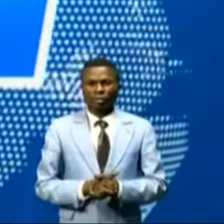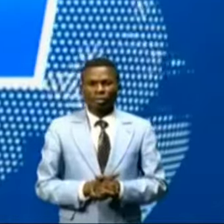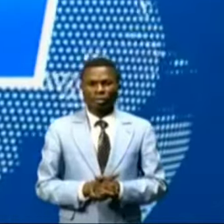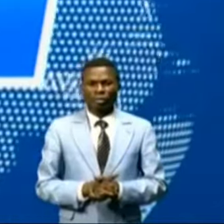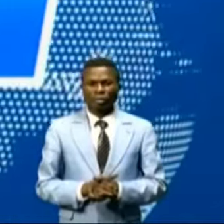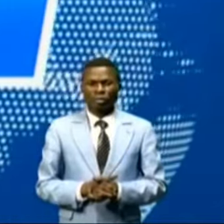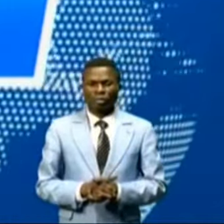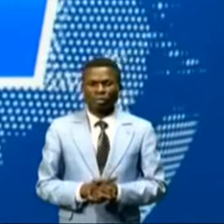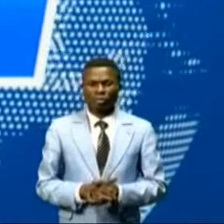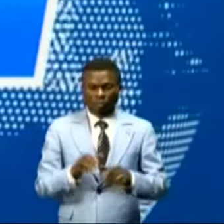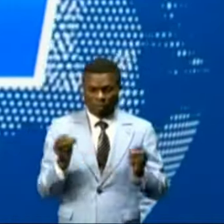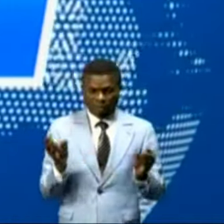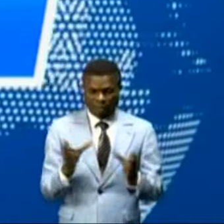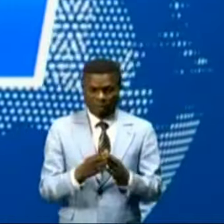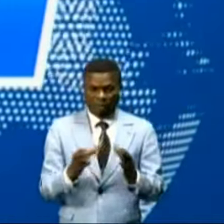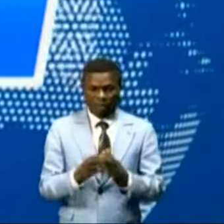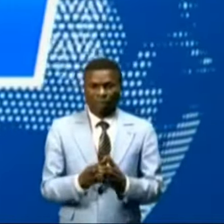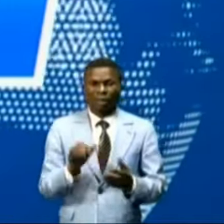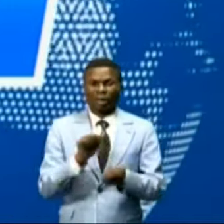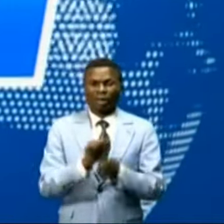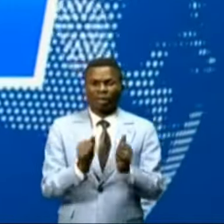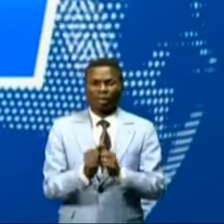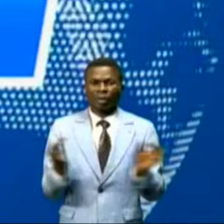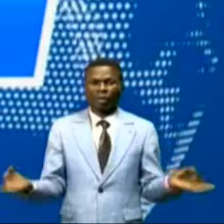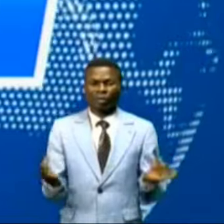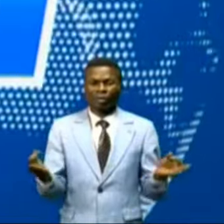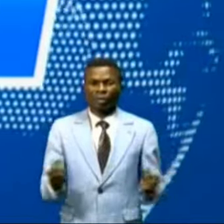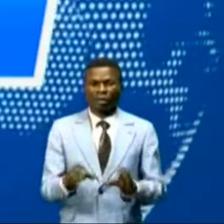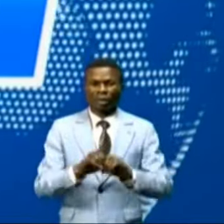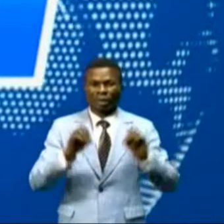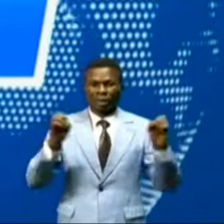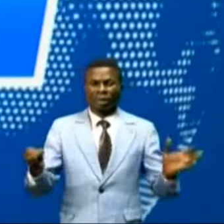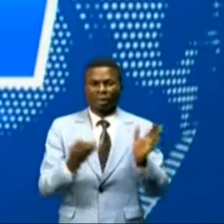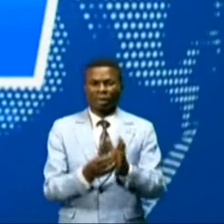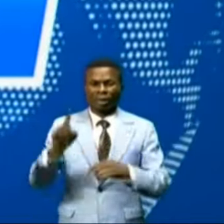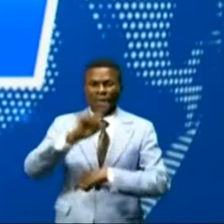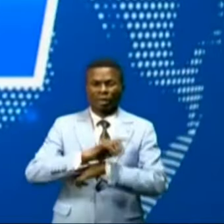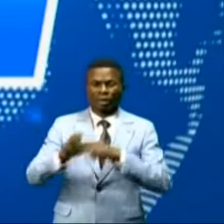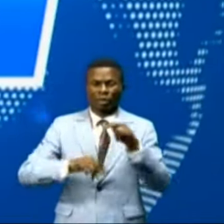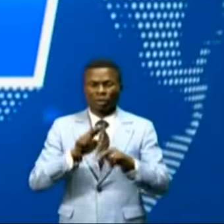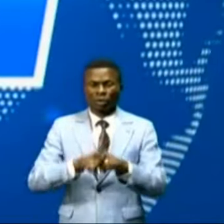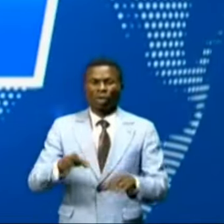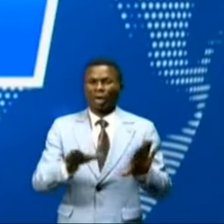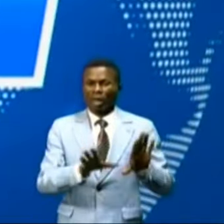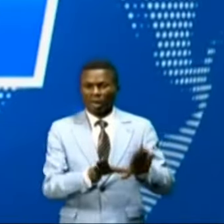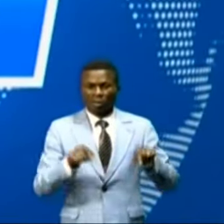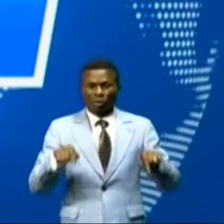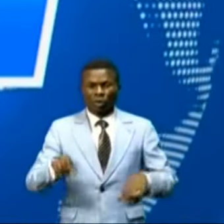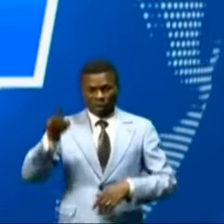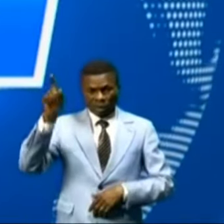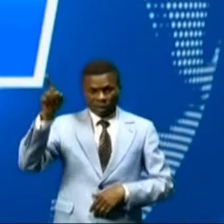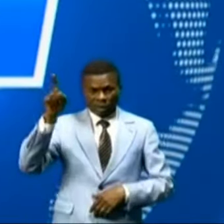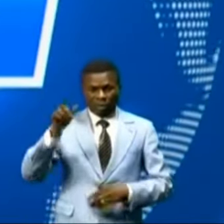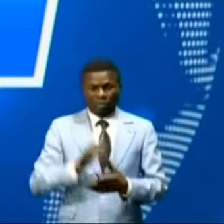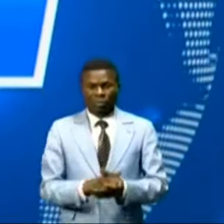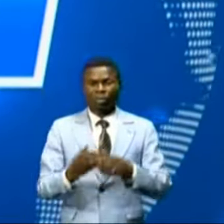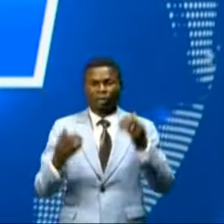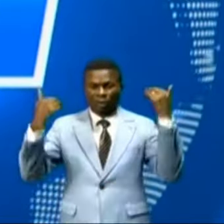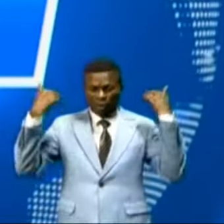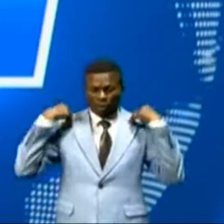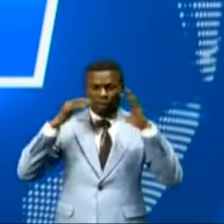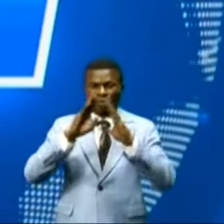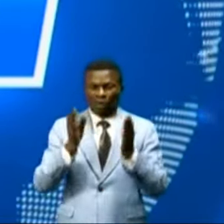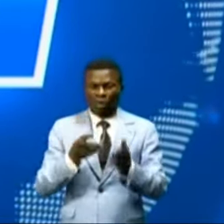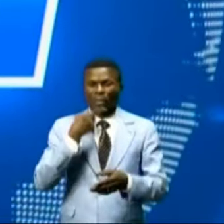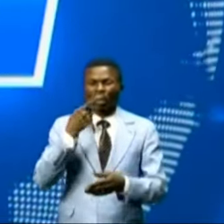Et toujours avec rapport avec la célébration de la 57e journée nationale du poisson à Kinkole, quelques personnalités ont réagi